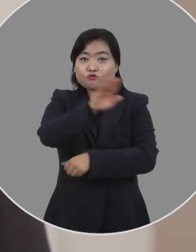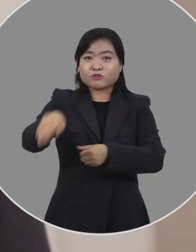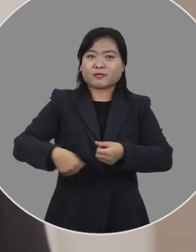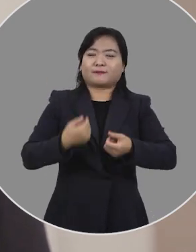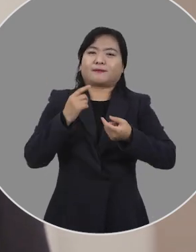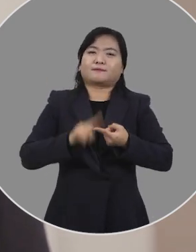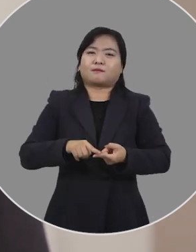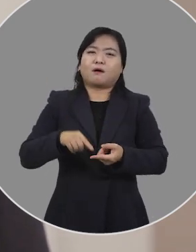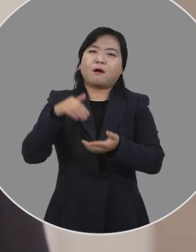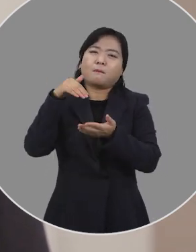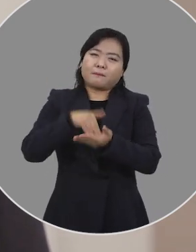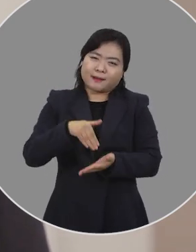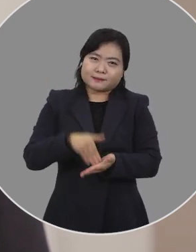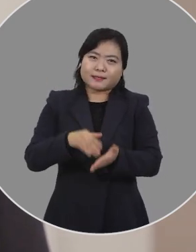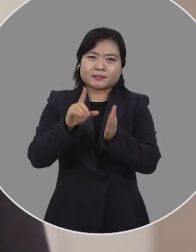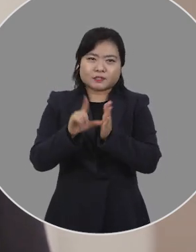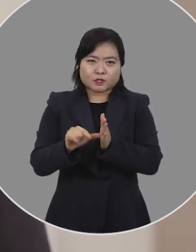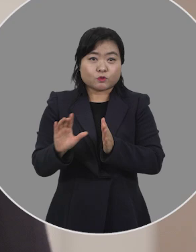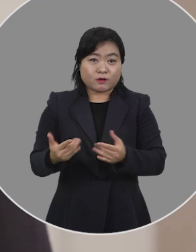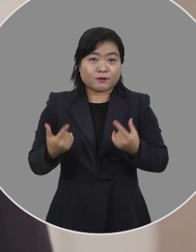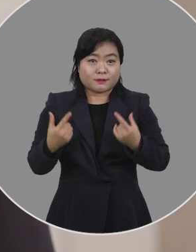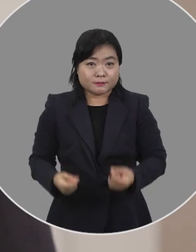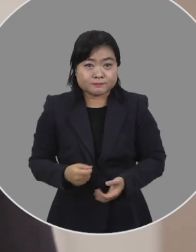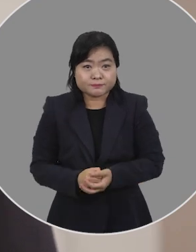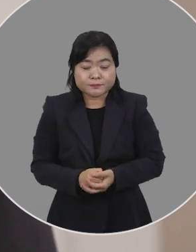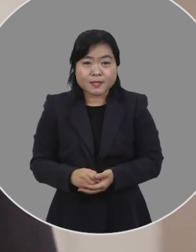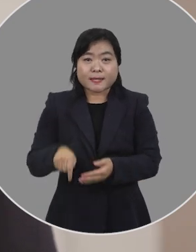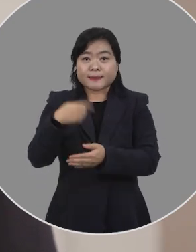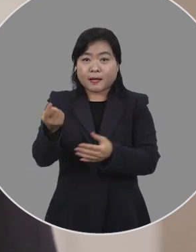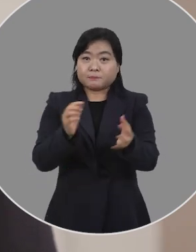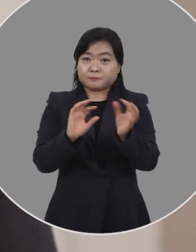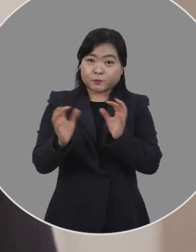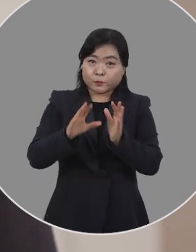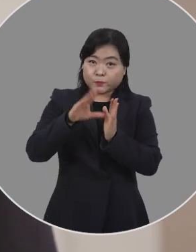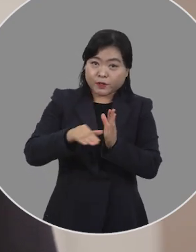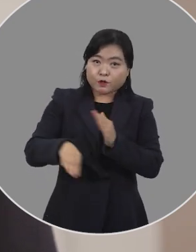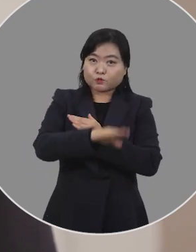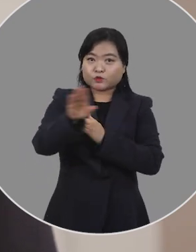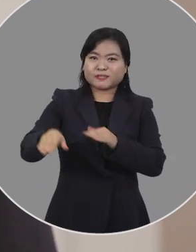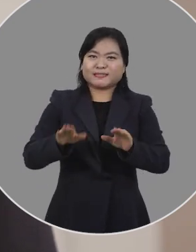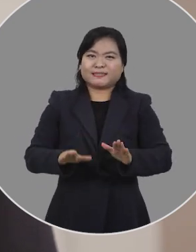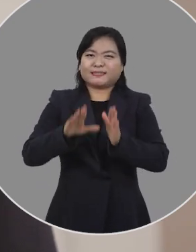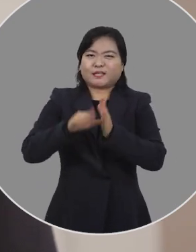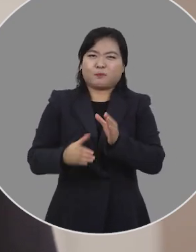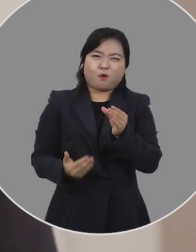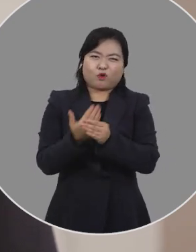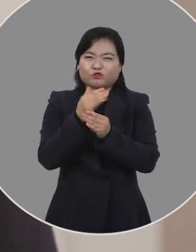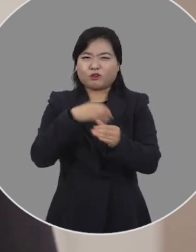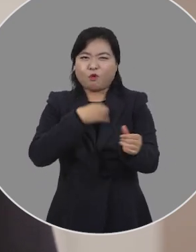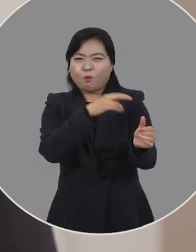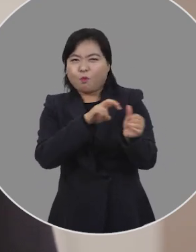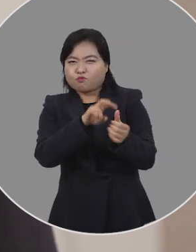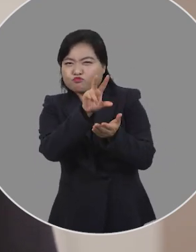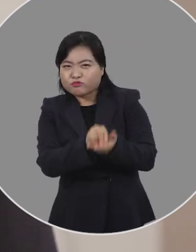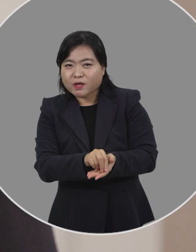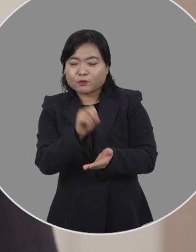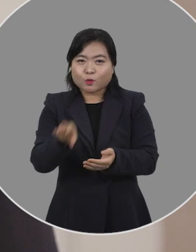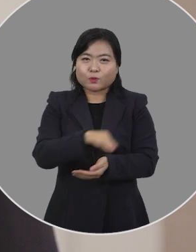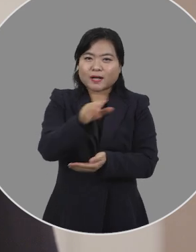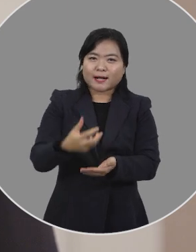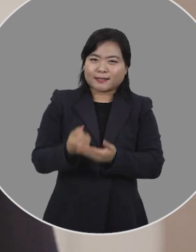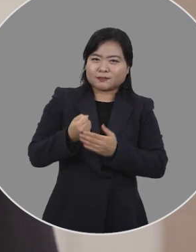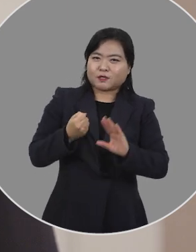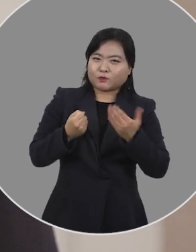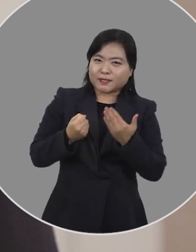우리에 대해서 통절한 반성의 시간이었을 것 같은데요. 다음 세션에서는 우리 시대에 벌어지고 있는 혐오 문제, 그리고